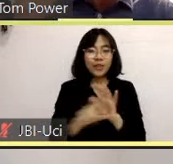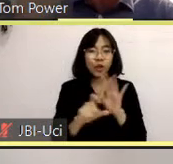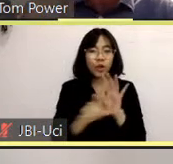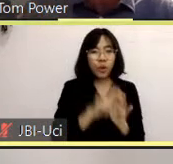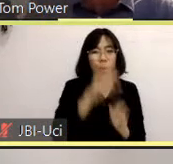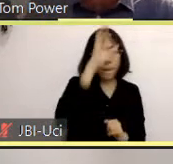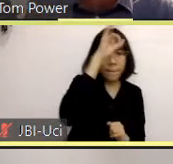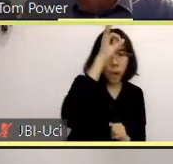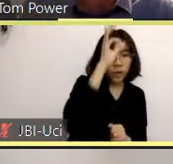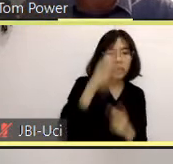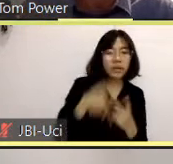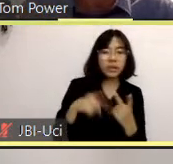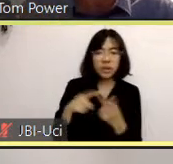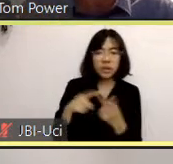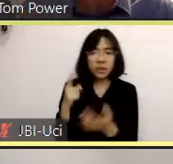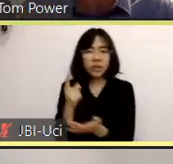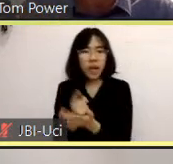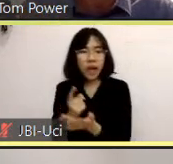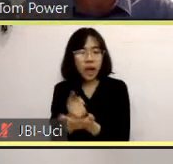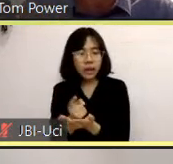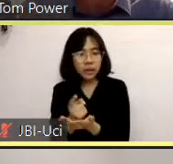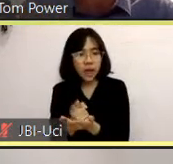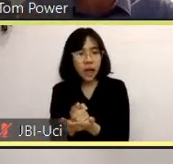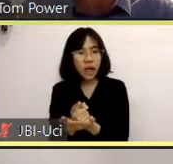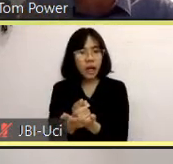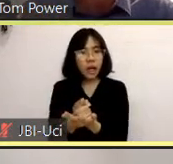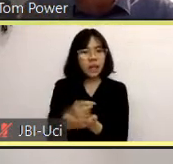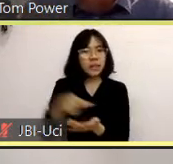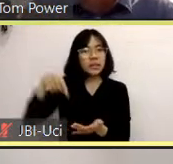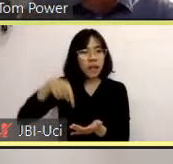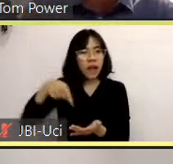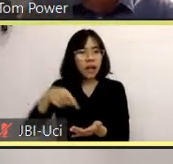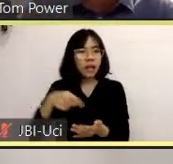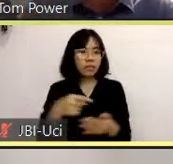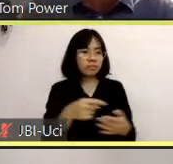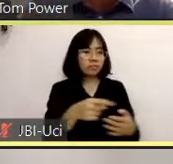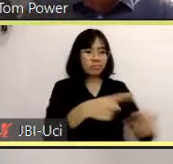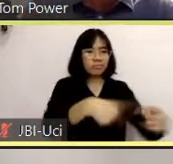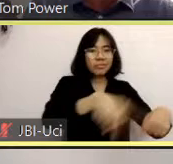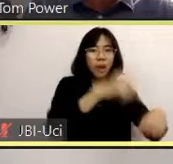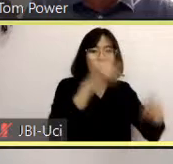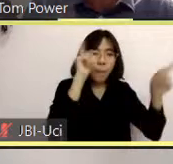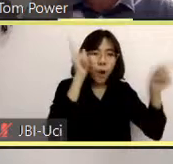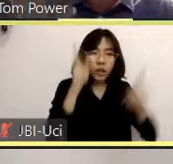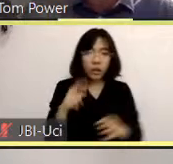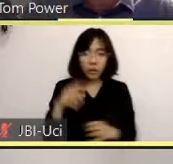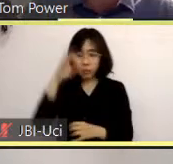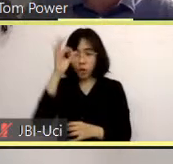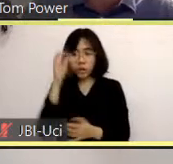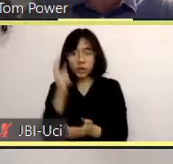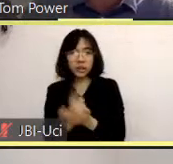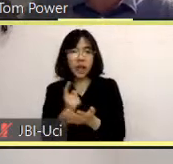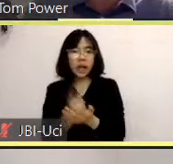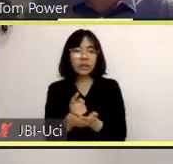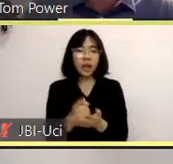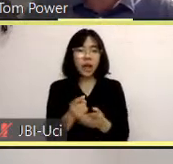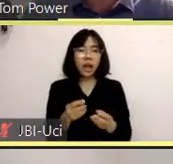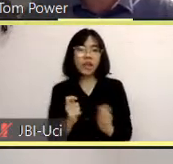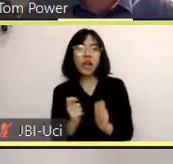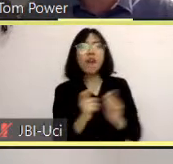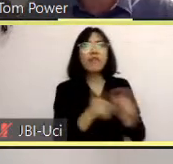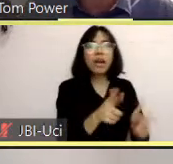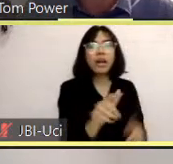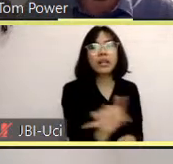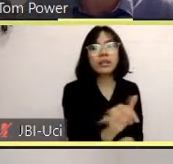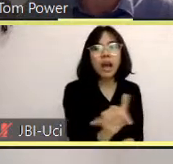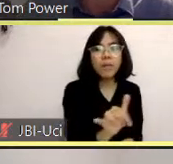meningkat selama masa kepresidenan Pak Jokowi. Ini salah satu contoh saja, kalau kita